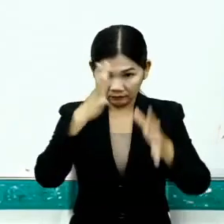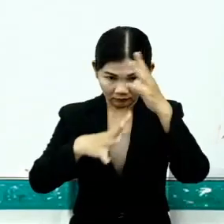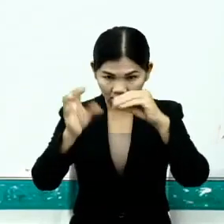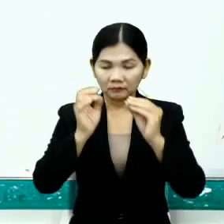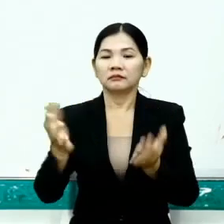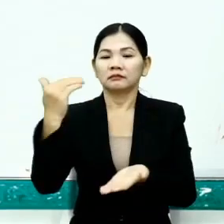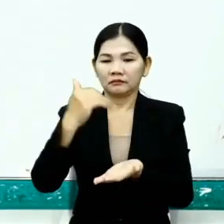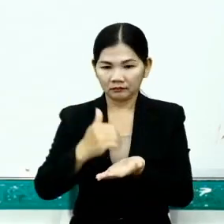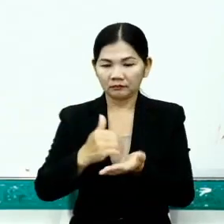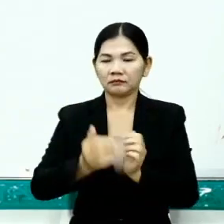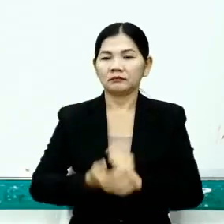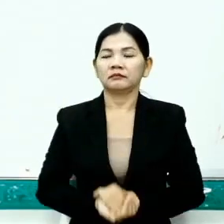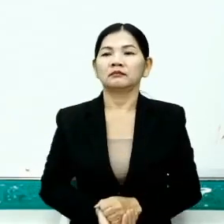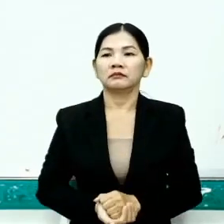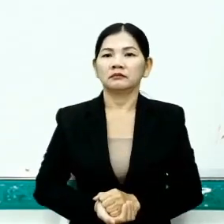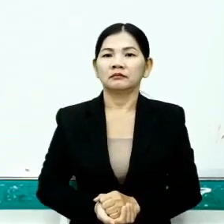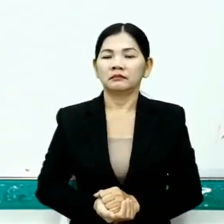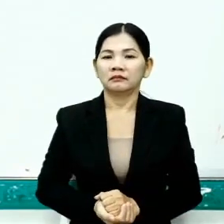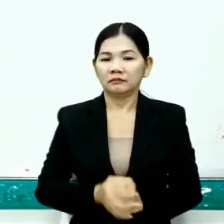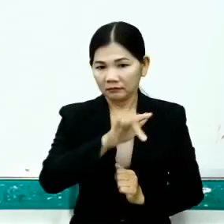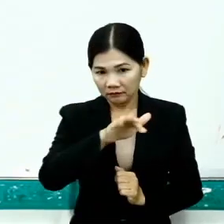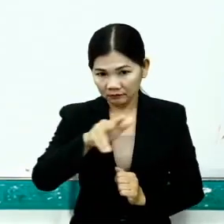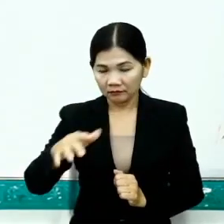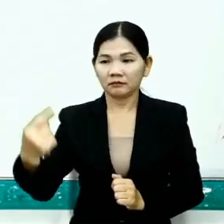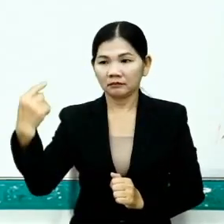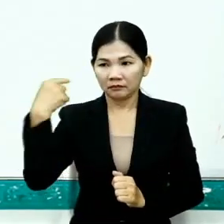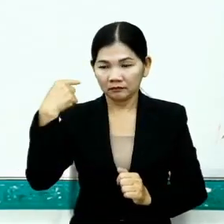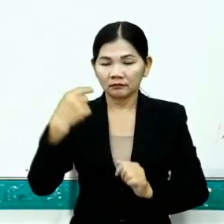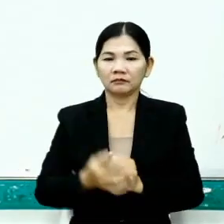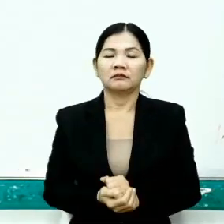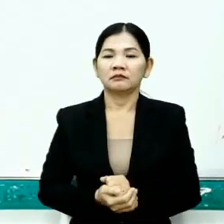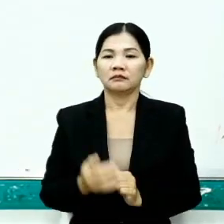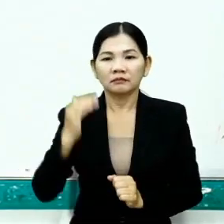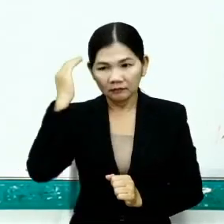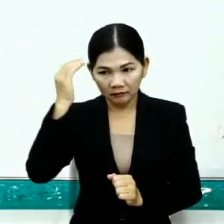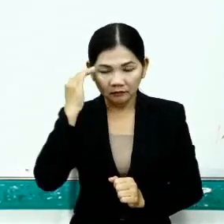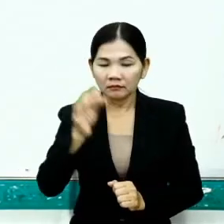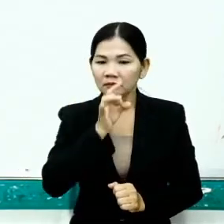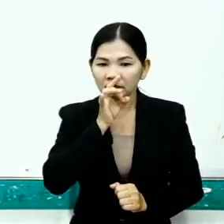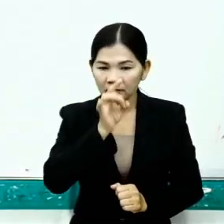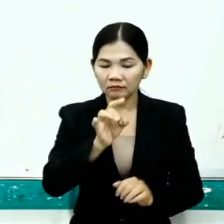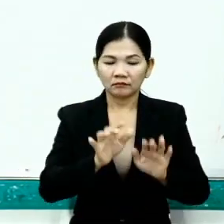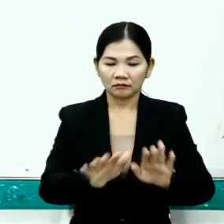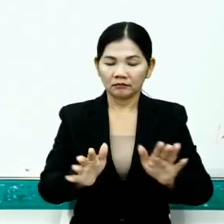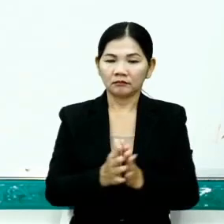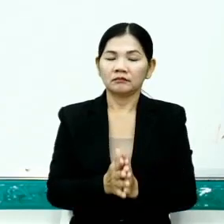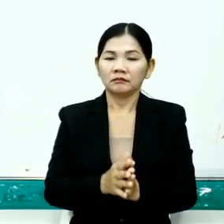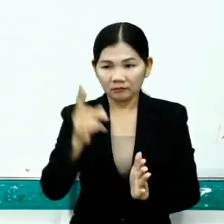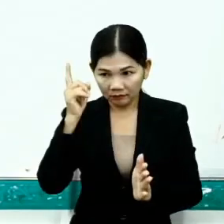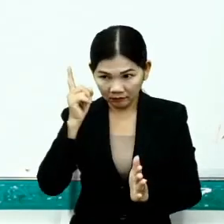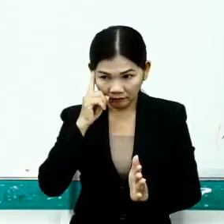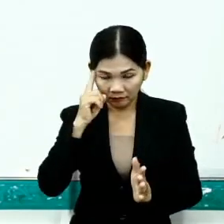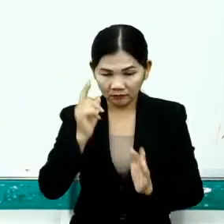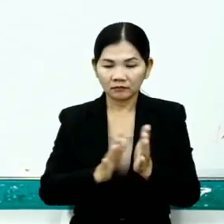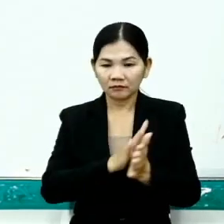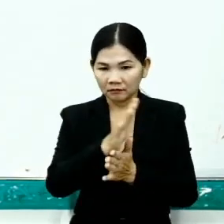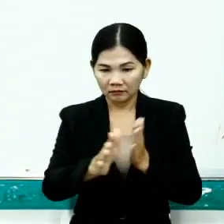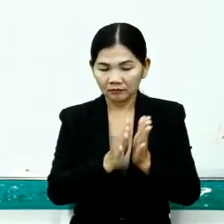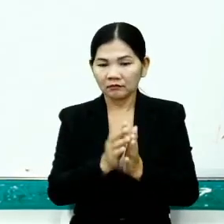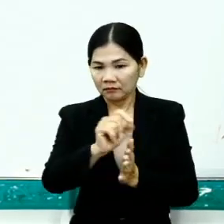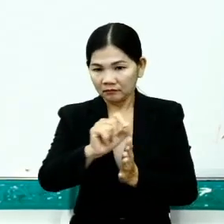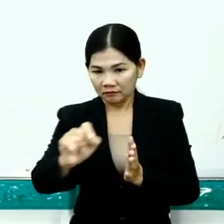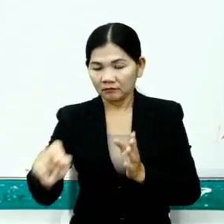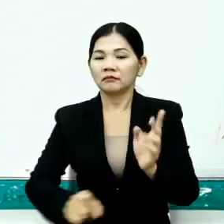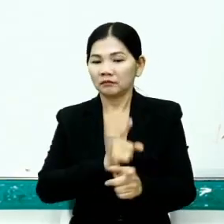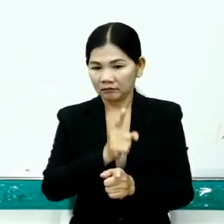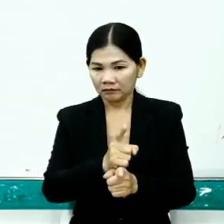láng. Riêng xa làng vinh ná, à sò đại dược bàn riêng cắp bì thang ngay môn môn nẹ cổ sừng khâm thân chư chịa tha con bà gọt chê chê. Chà, chê à nâng sơ xê